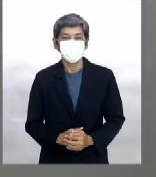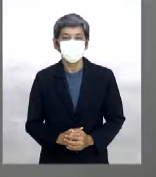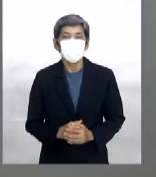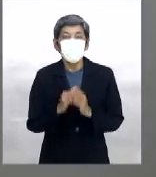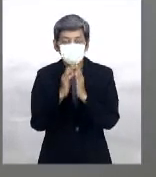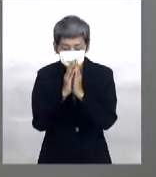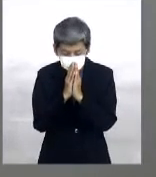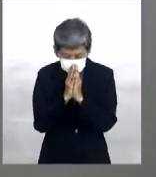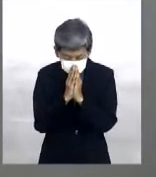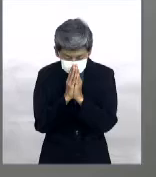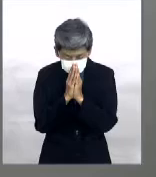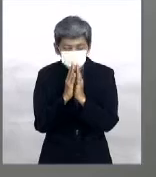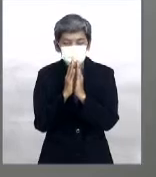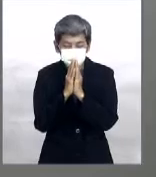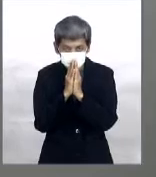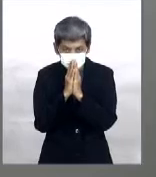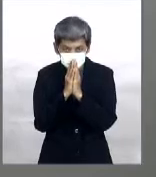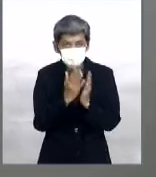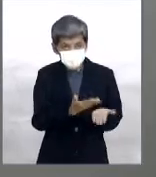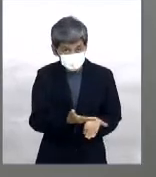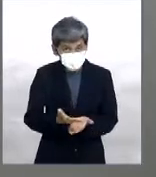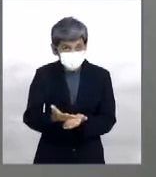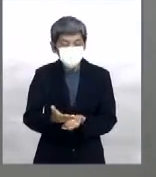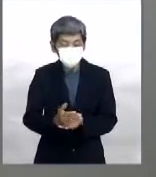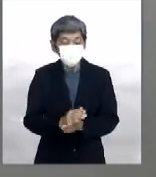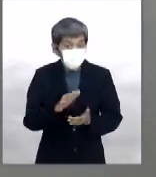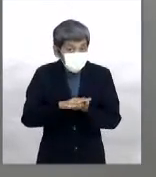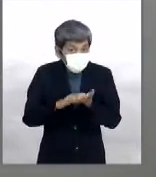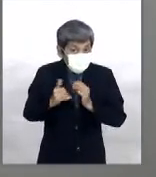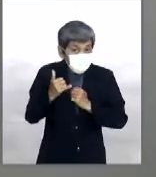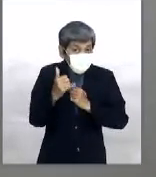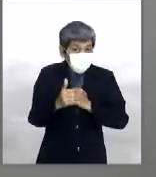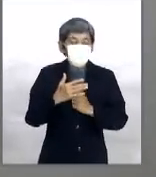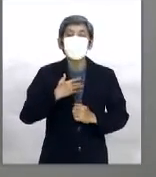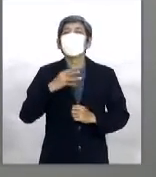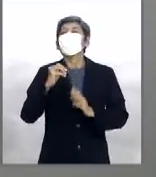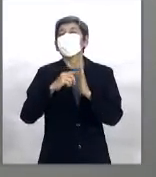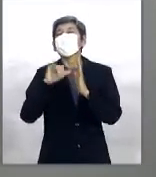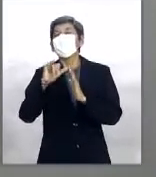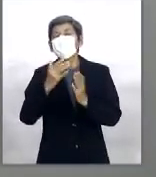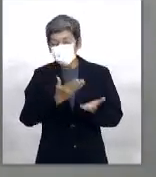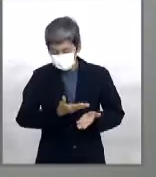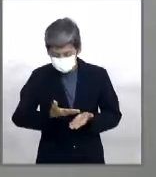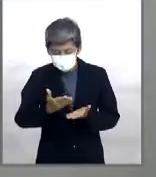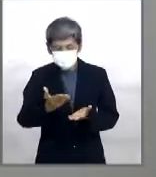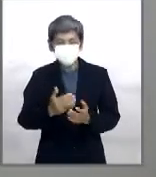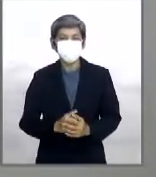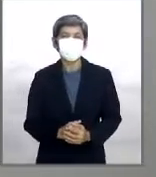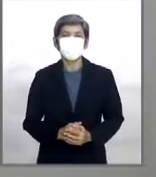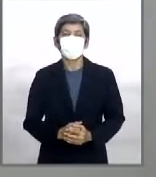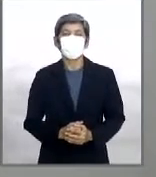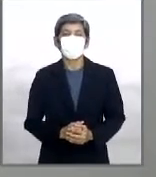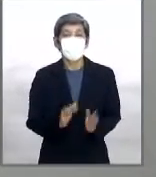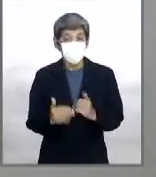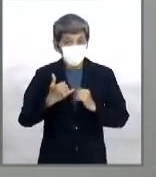พี่ตะวันสวัสดีค่ะ สวัสดีครับเชิญด้านในเลยครับผม ขออนุญาตนะคะมาค่ะ เพราะคุณมาเชิญครับ